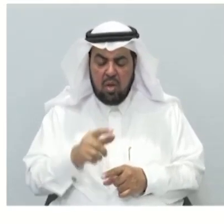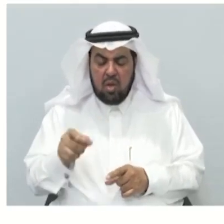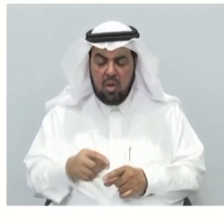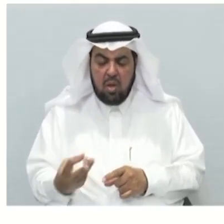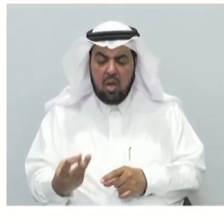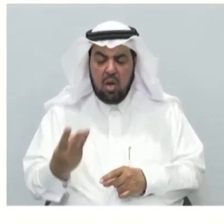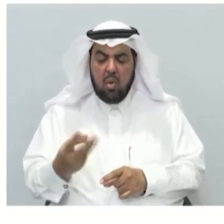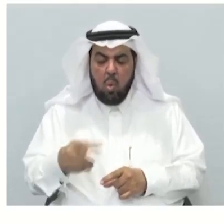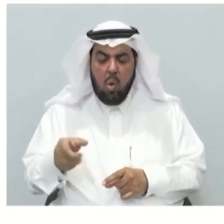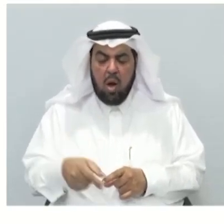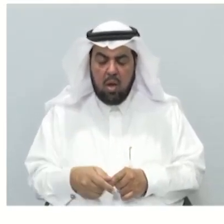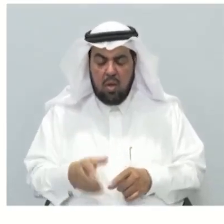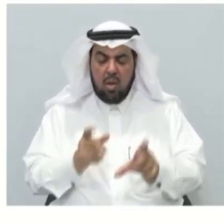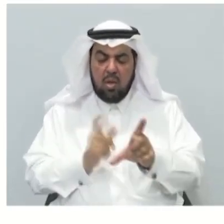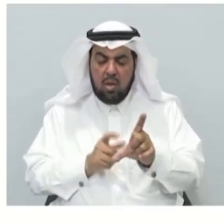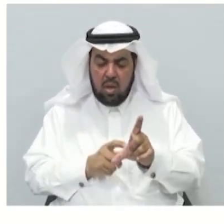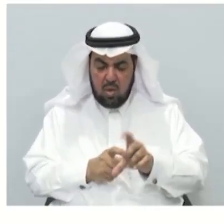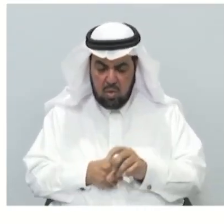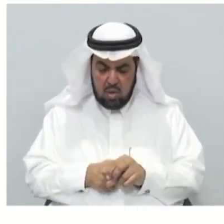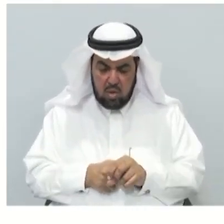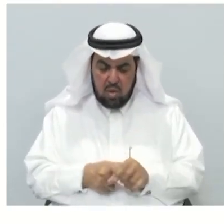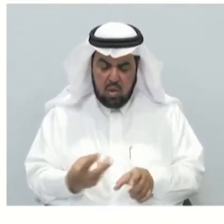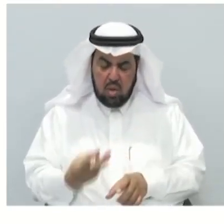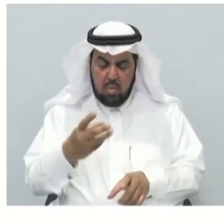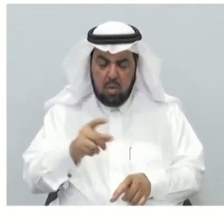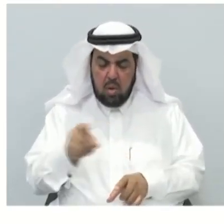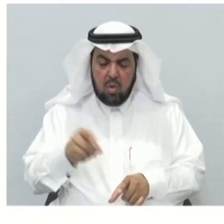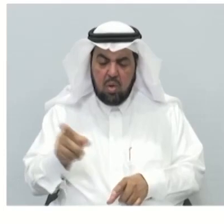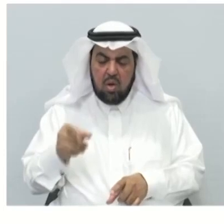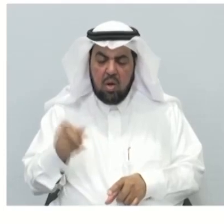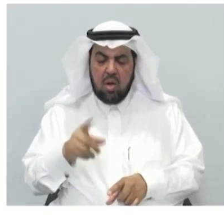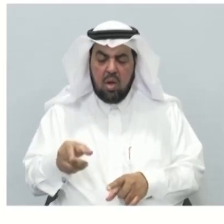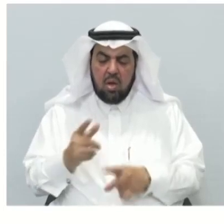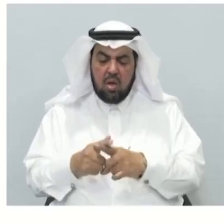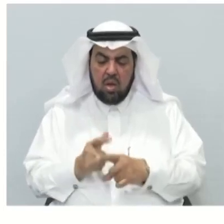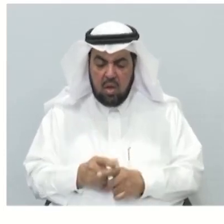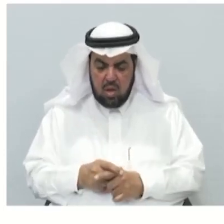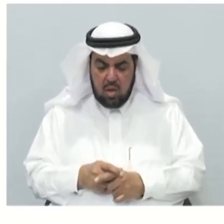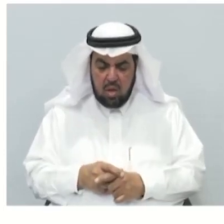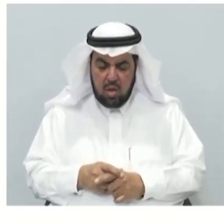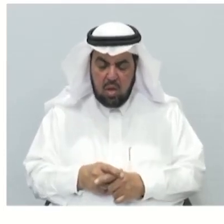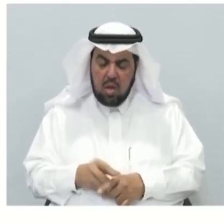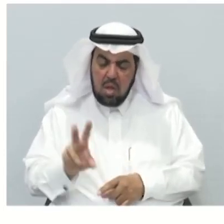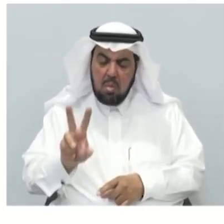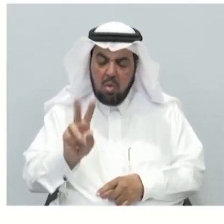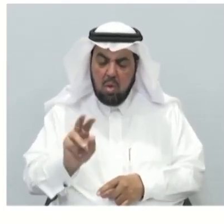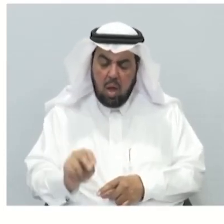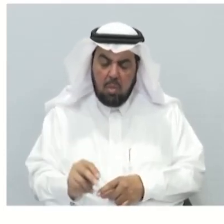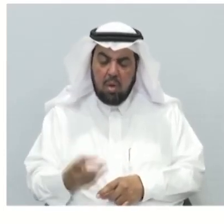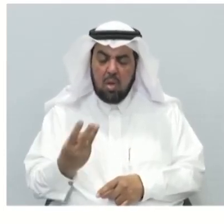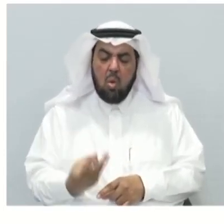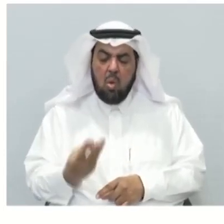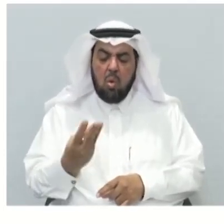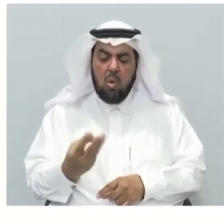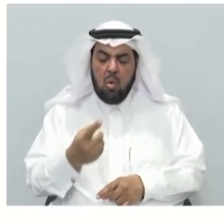اذا الزاويه دبليو زد اكس هذه هي تطابق الزاويه واي زد